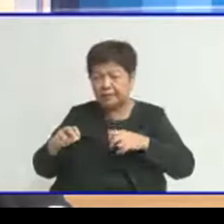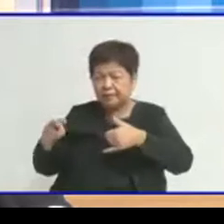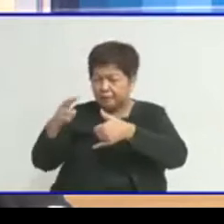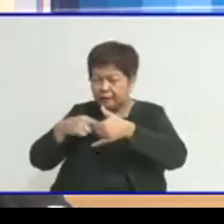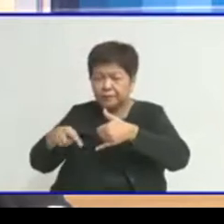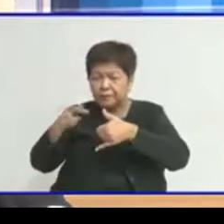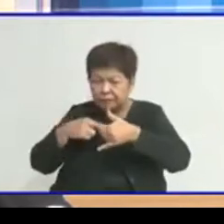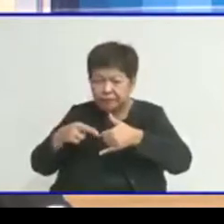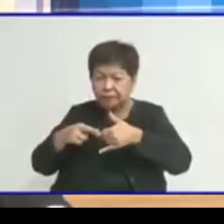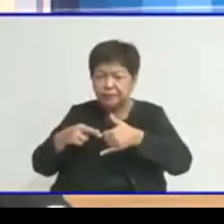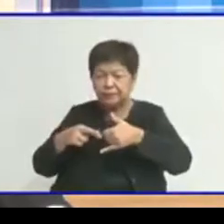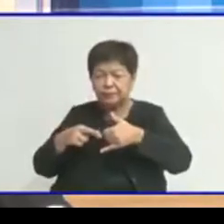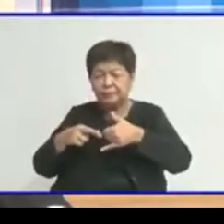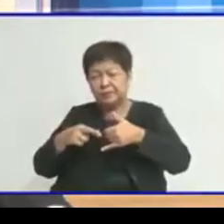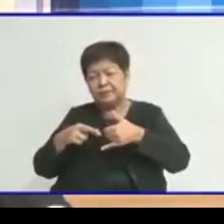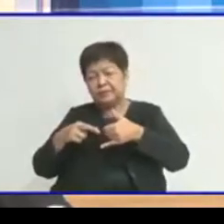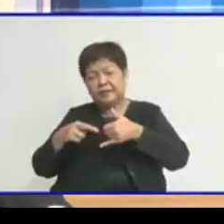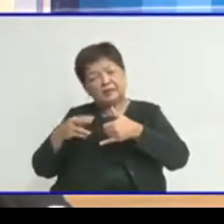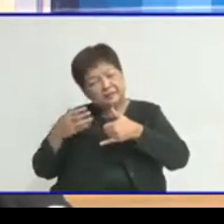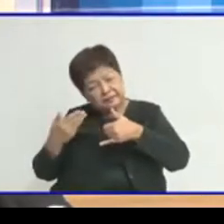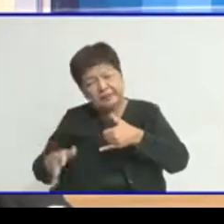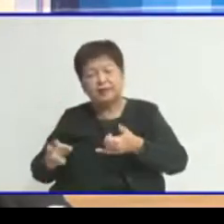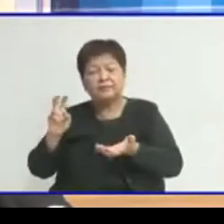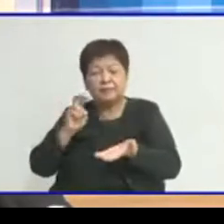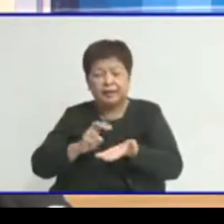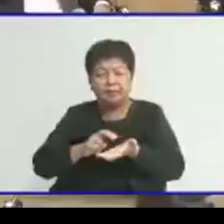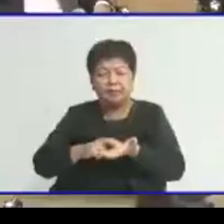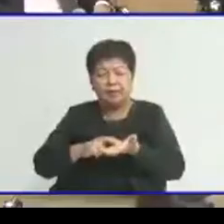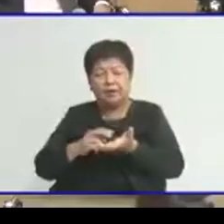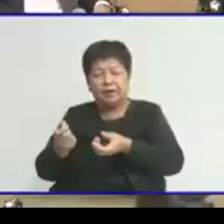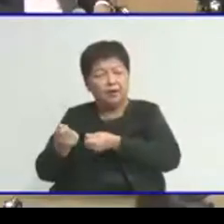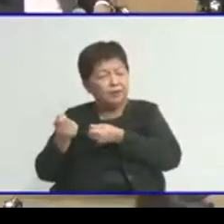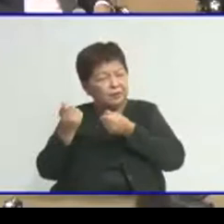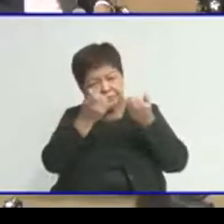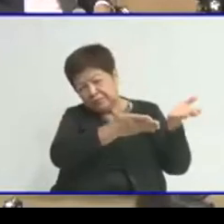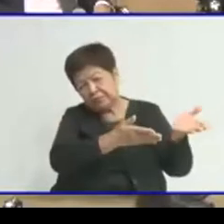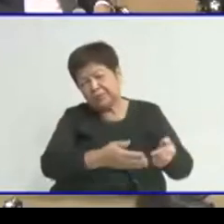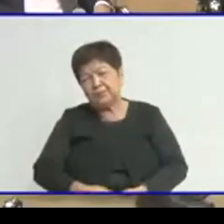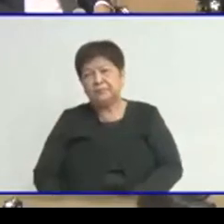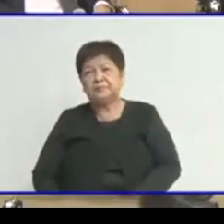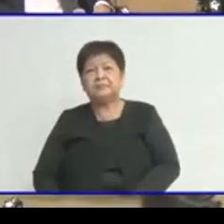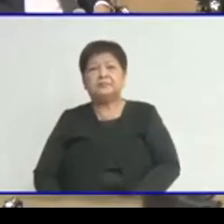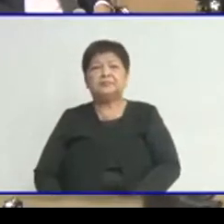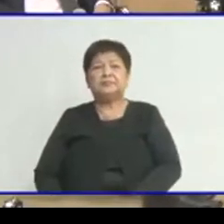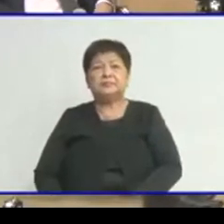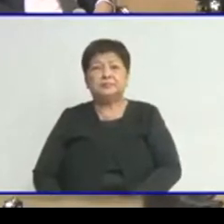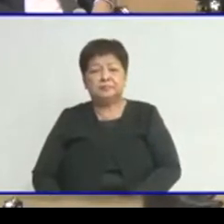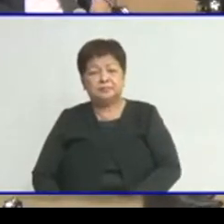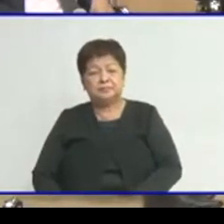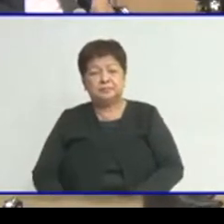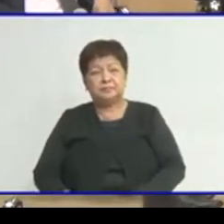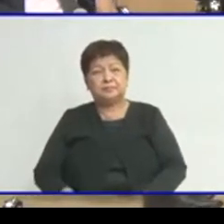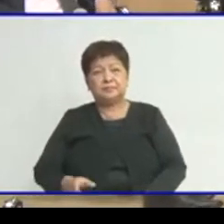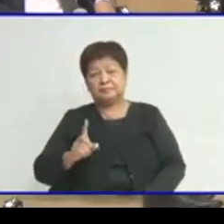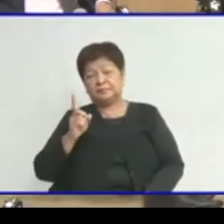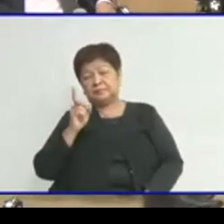แล้วก็ให้สถานะให้ทางออกที่ยังยืนได้อีกทางค่ะ regularize refugees and also contribute to one of